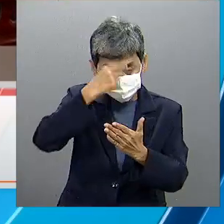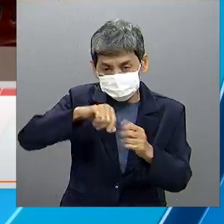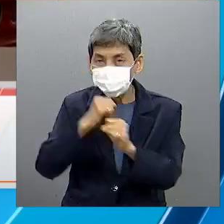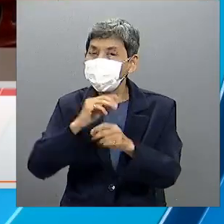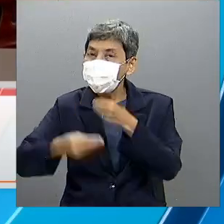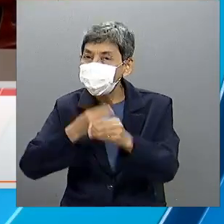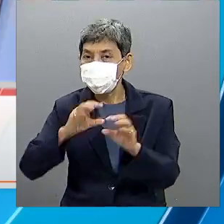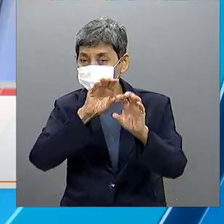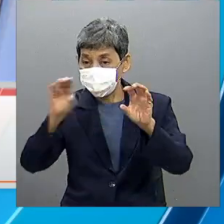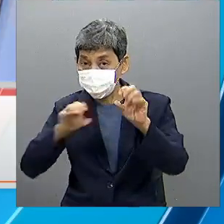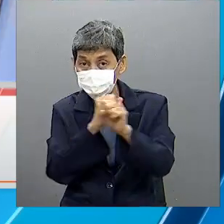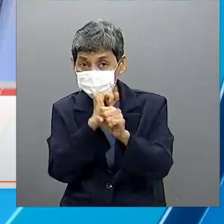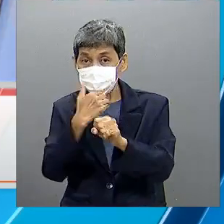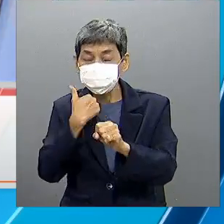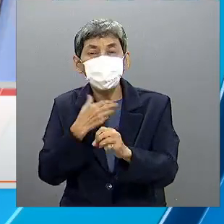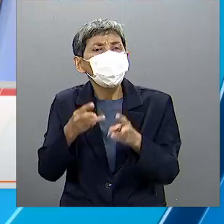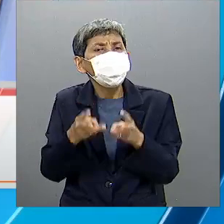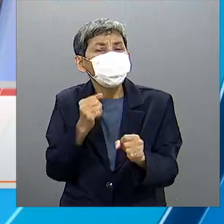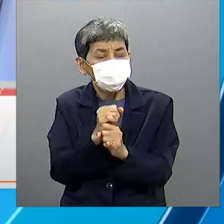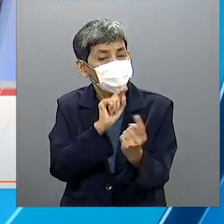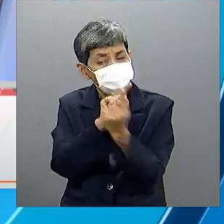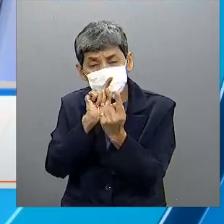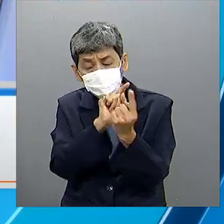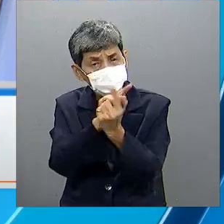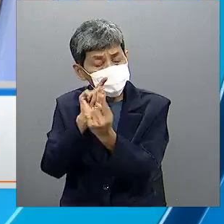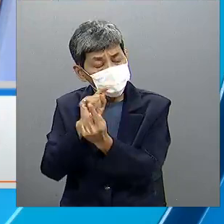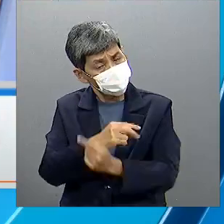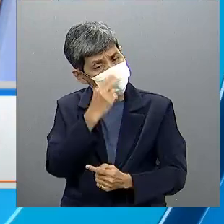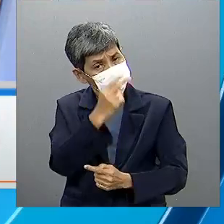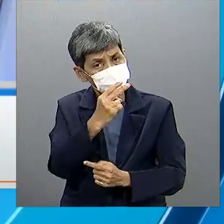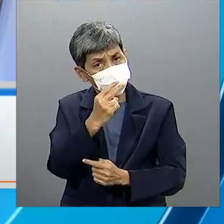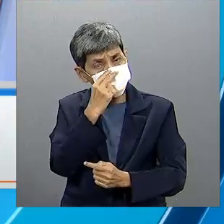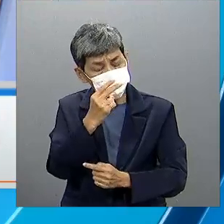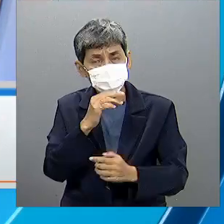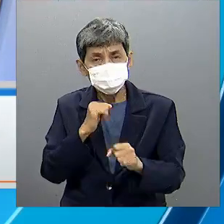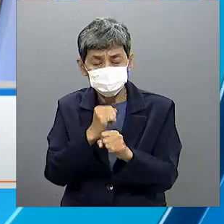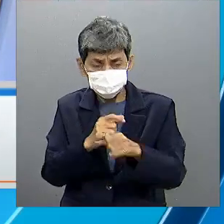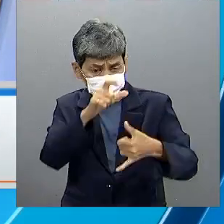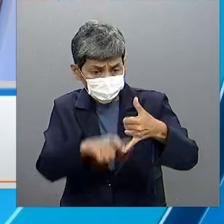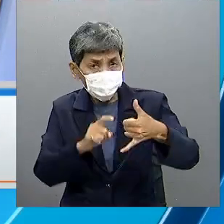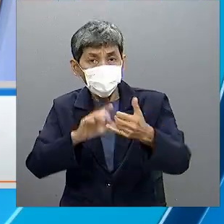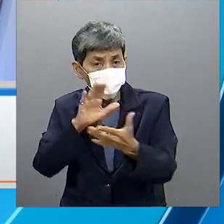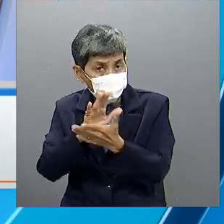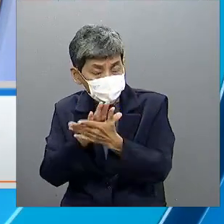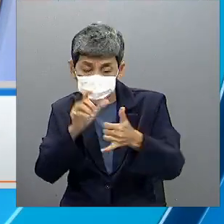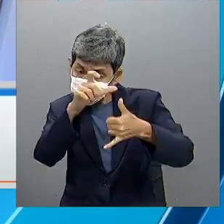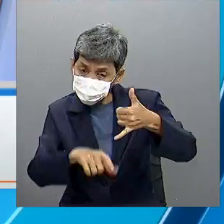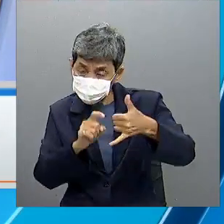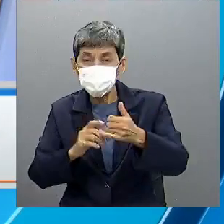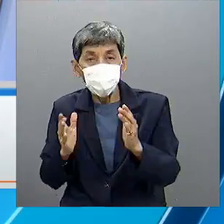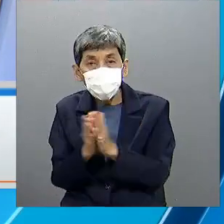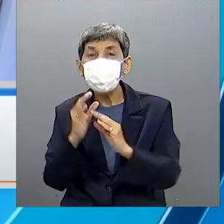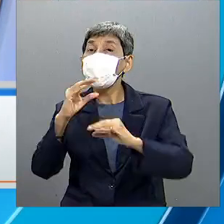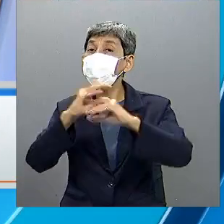ณปู่ปิมีการลงพื้นที่ไปมองหาในเรื่องของคุณสมบัติโรงเรียนหรือว่าเด็กๆไหนที่มาเข้าร่วมในโครงการยังออนไลน์ตร